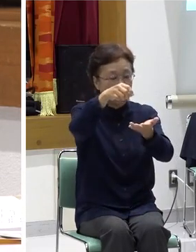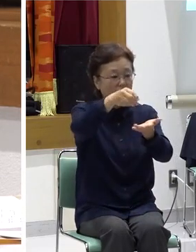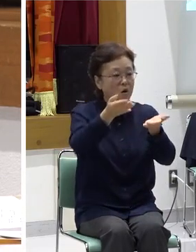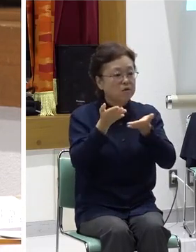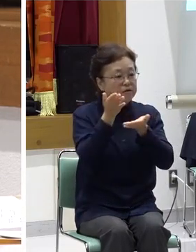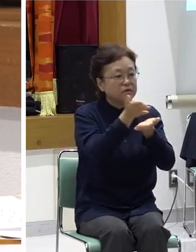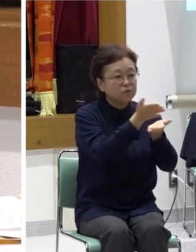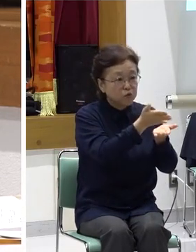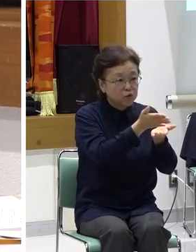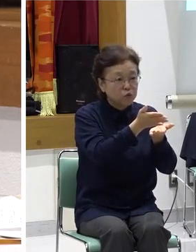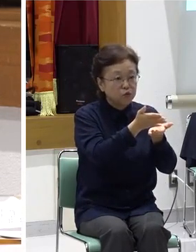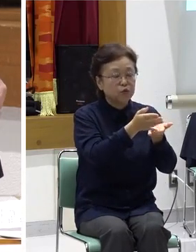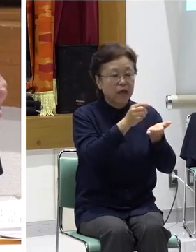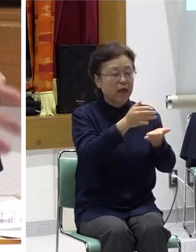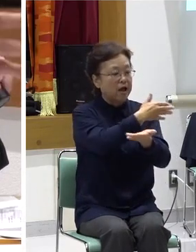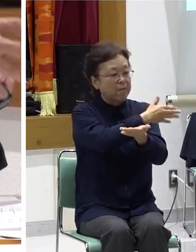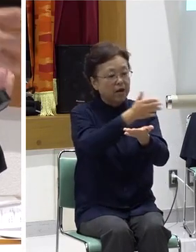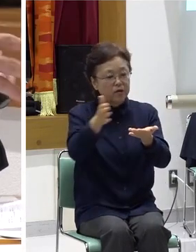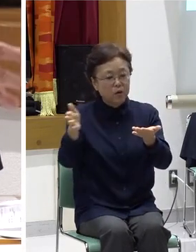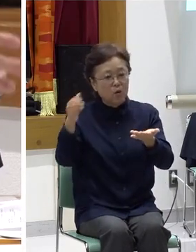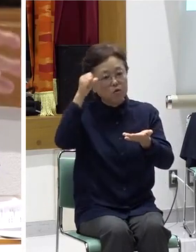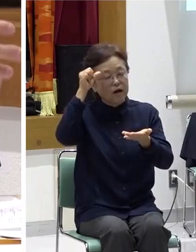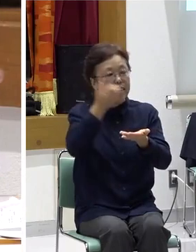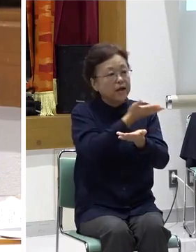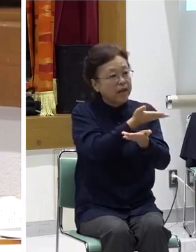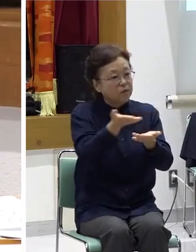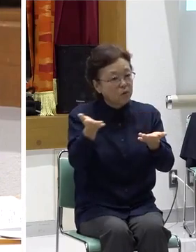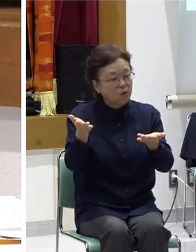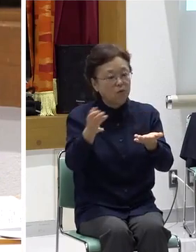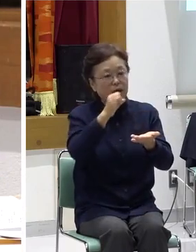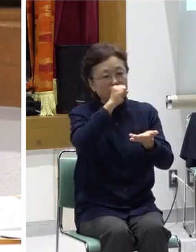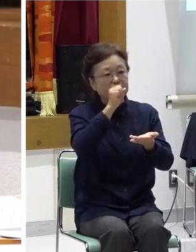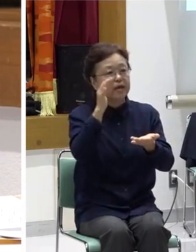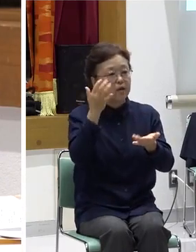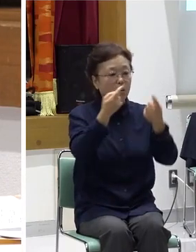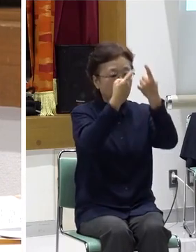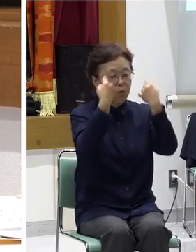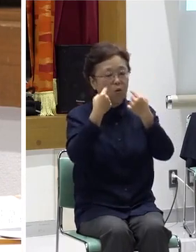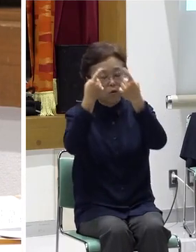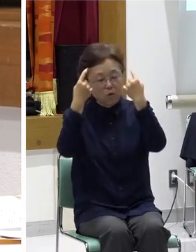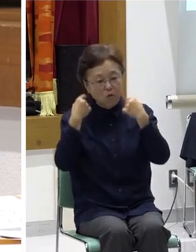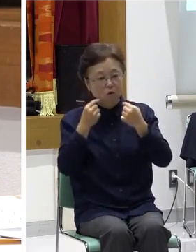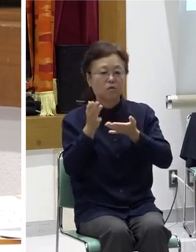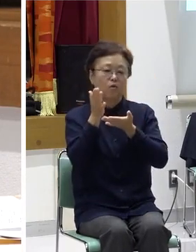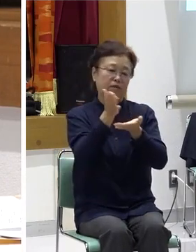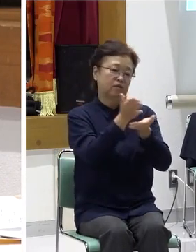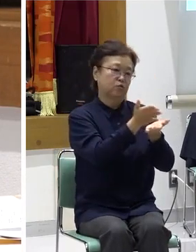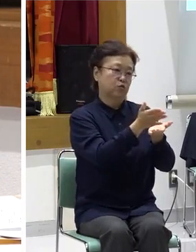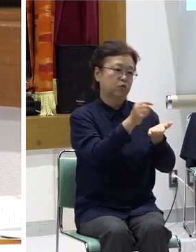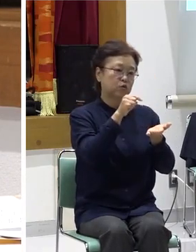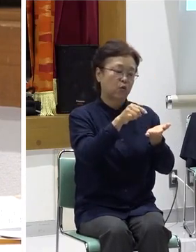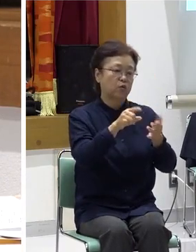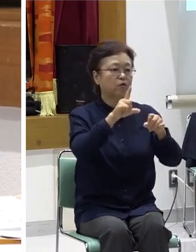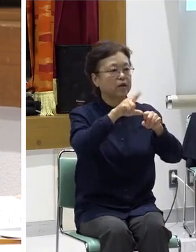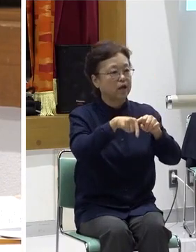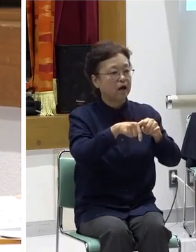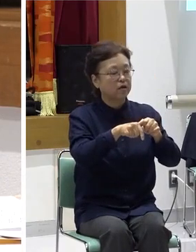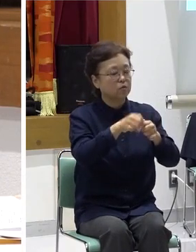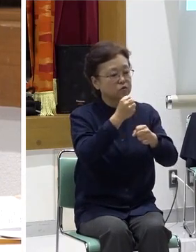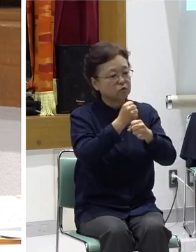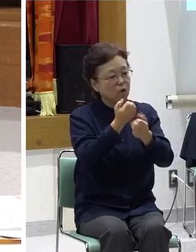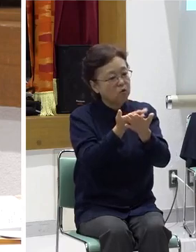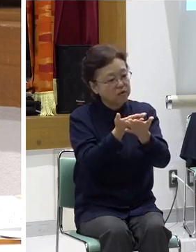も、それはそれですごい大事なんですけど個別にこう聞いてもらえるようなそういう機会をぜひ作ってほしいということですね。ありがとうござい